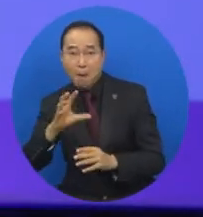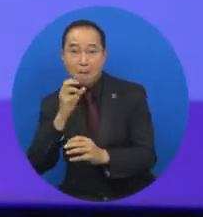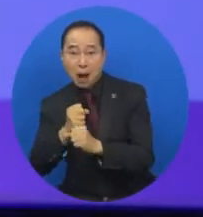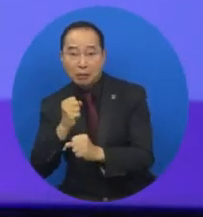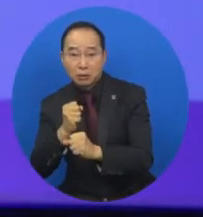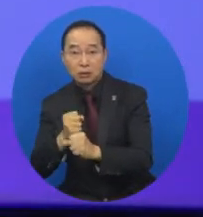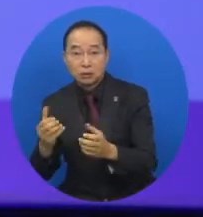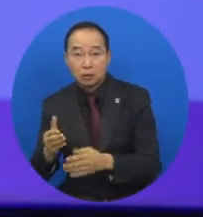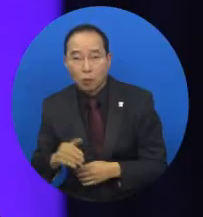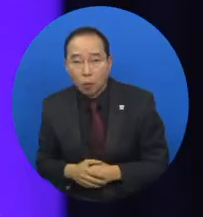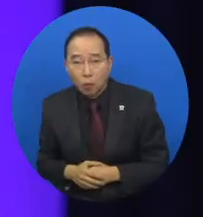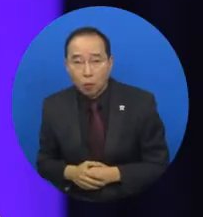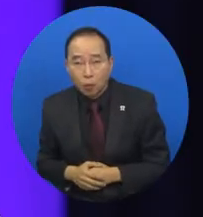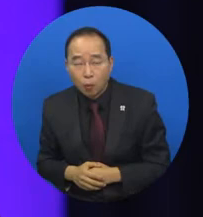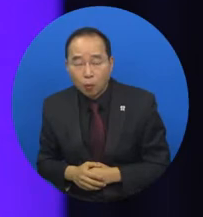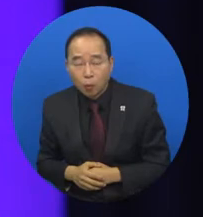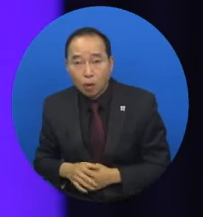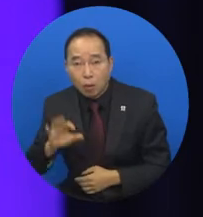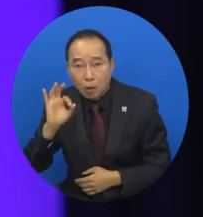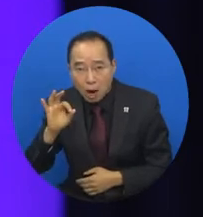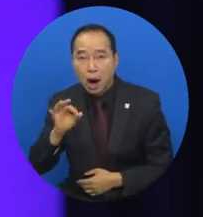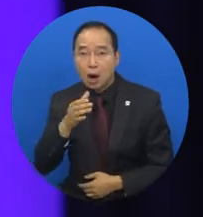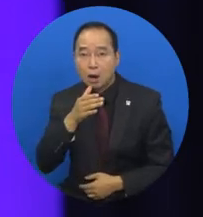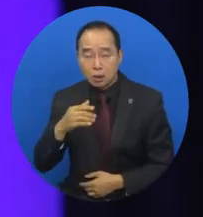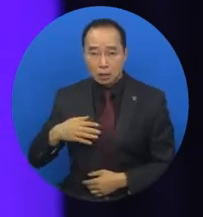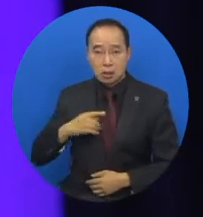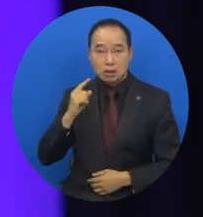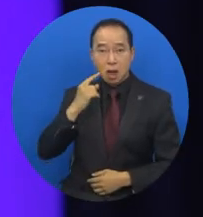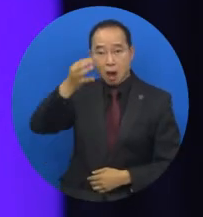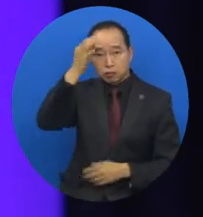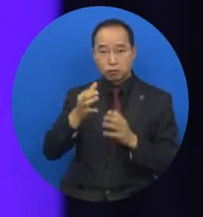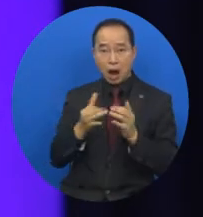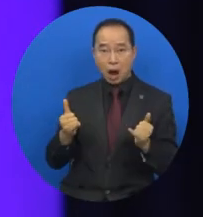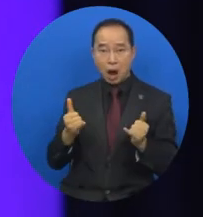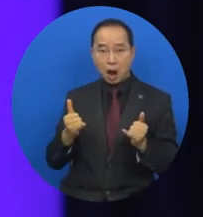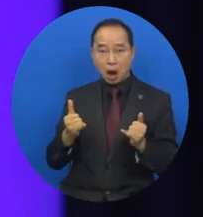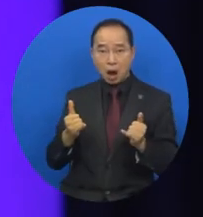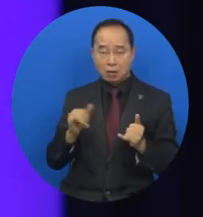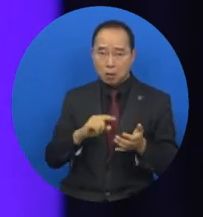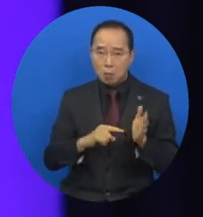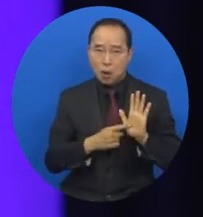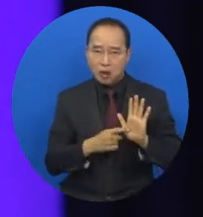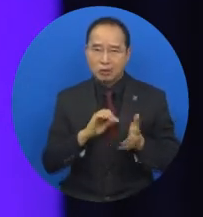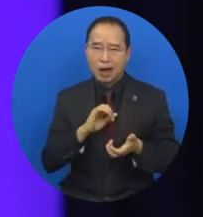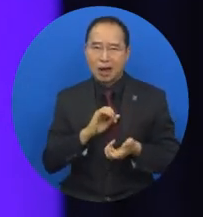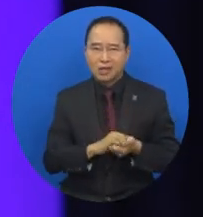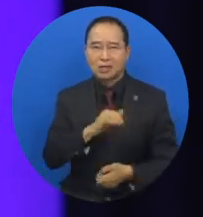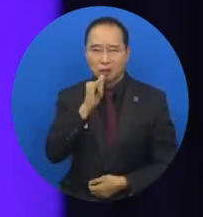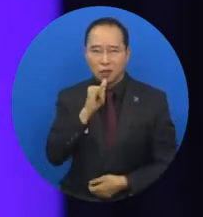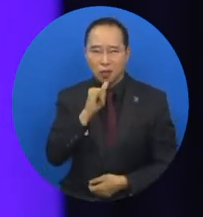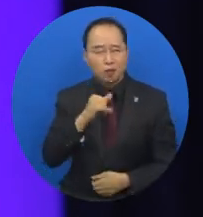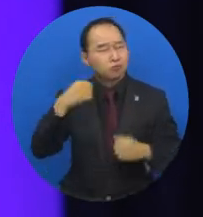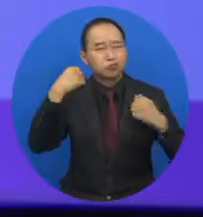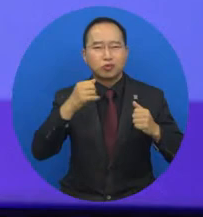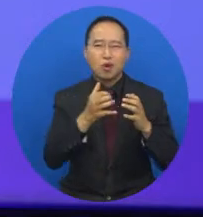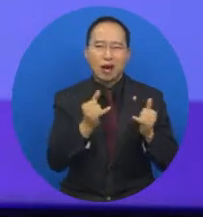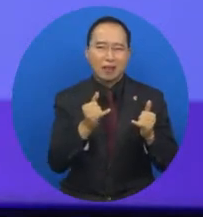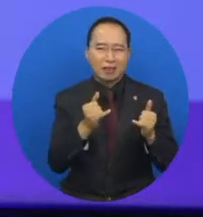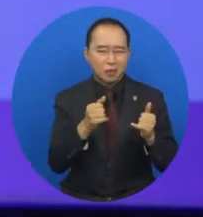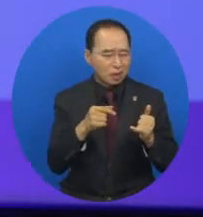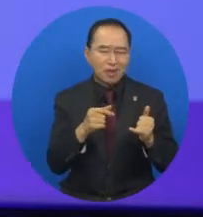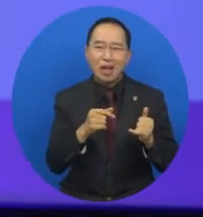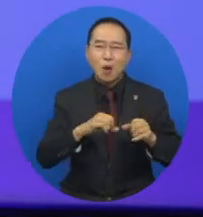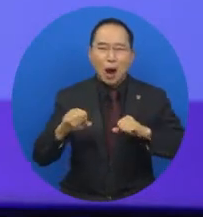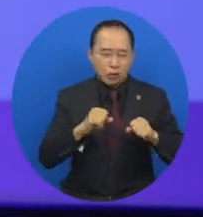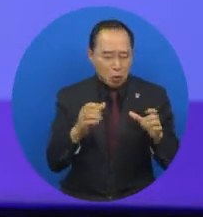작품화시키는 과정이었습니다. 이 과정들을 쭉 겪으면서 아, 나는 예술가로서 가지고 있는 한계점들이 있었어요.